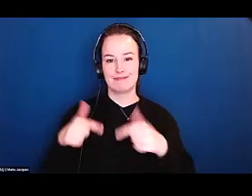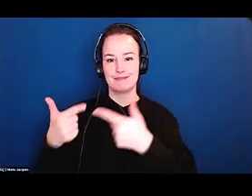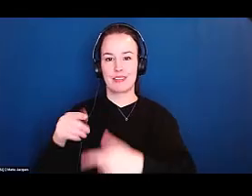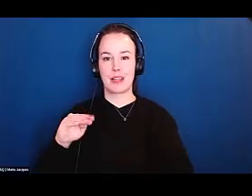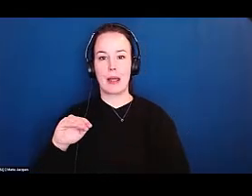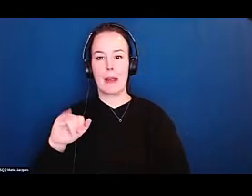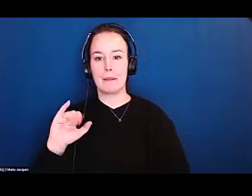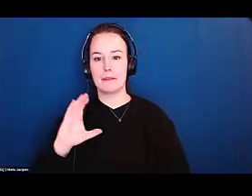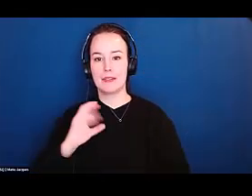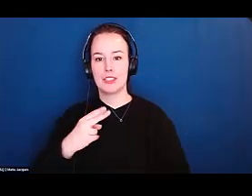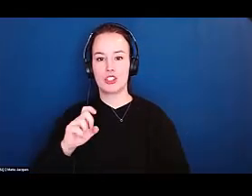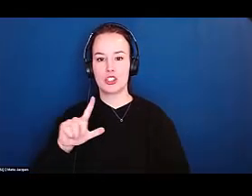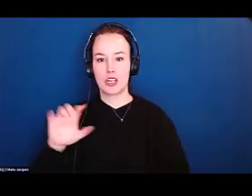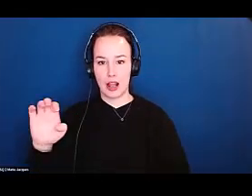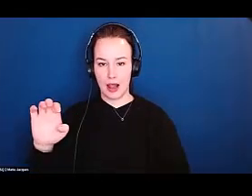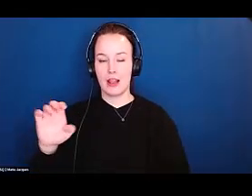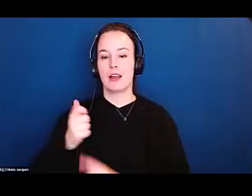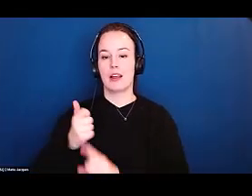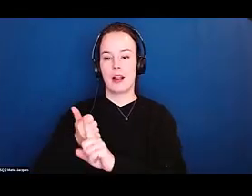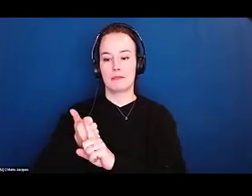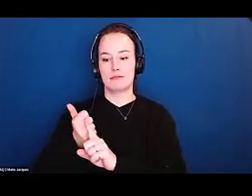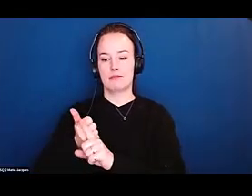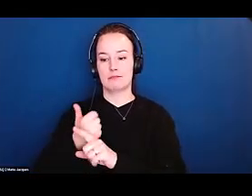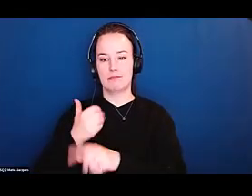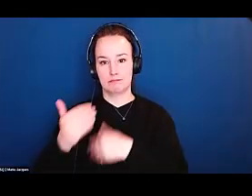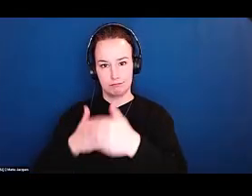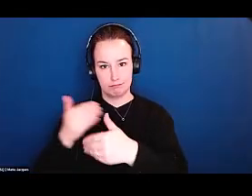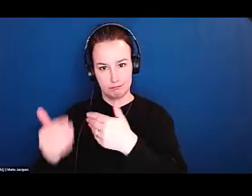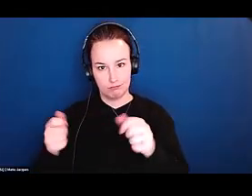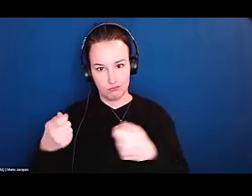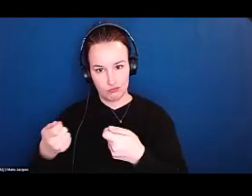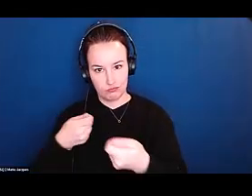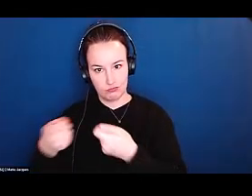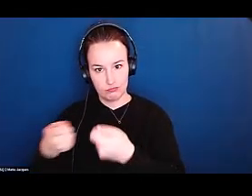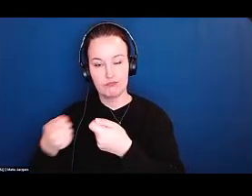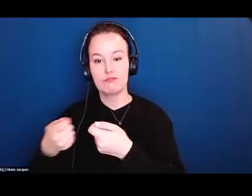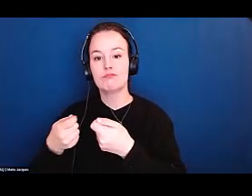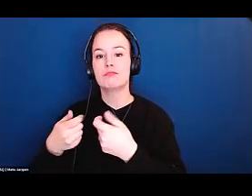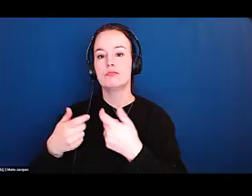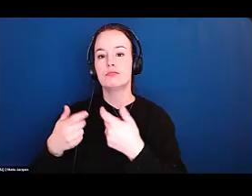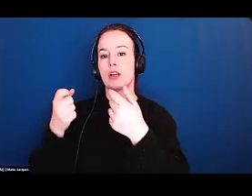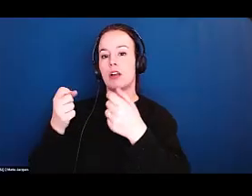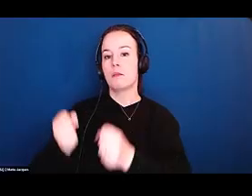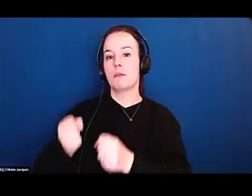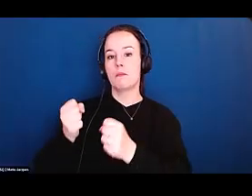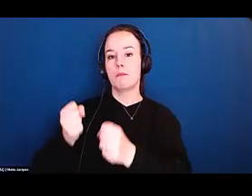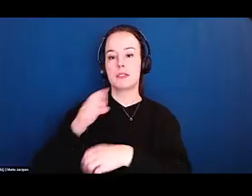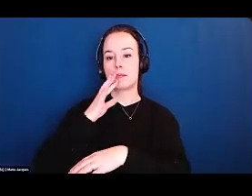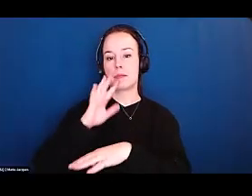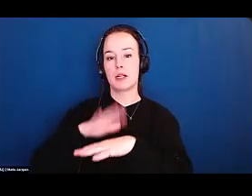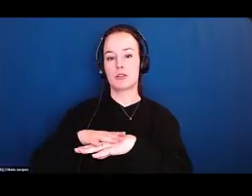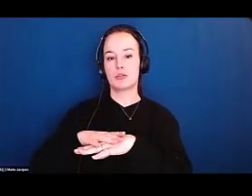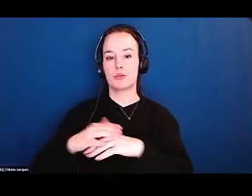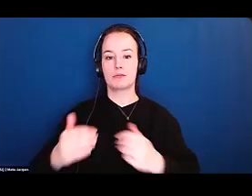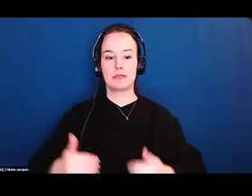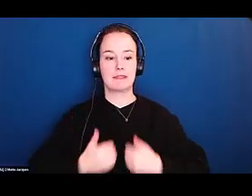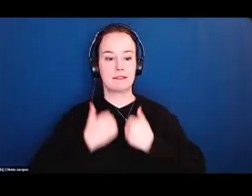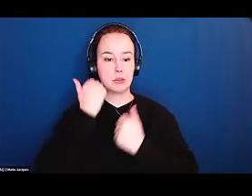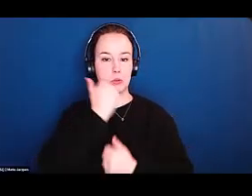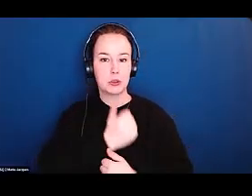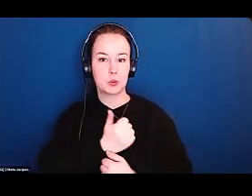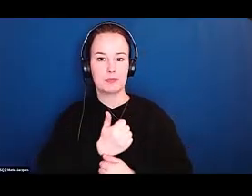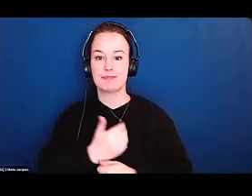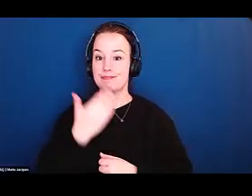Maintenant, je vais donner la parole à Michelle qui s'occupe de nos opérations. Elle peut parler de la